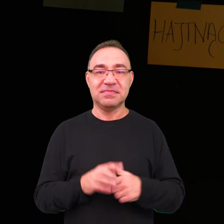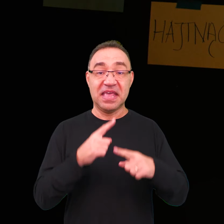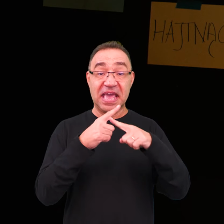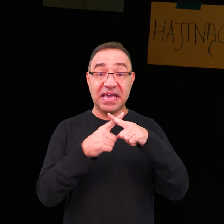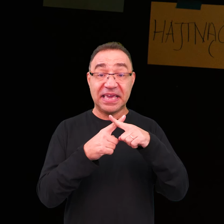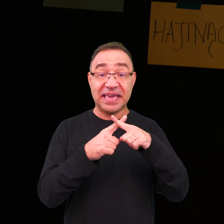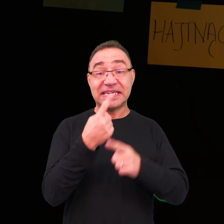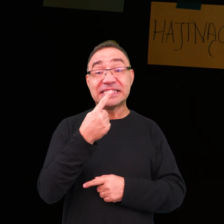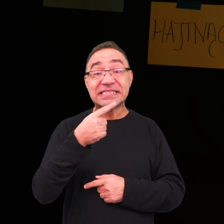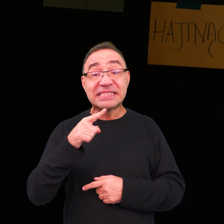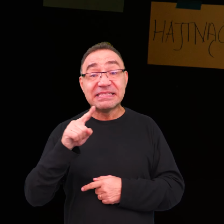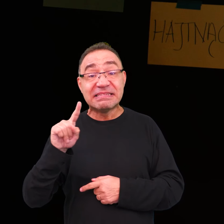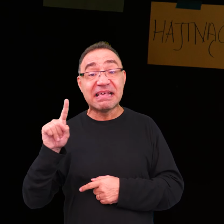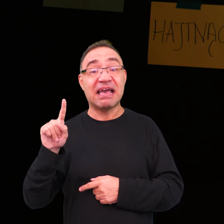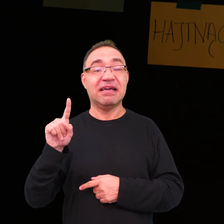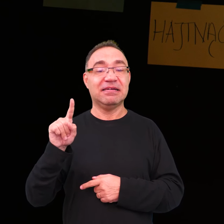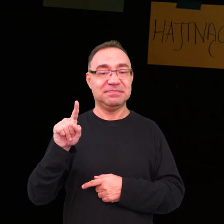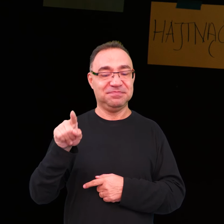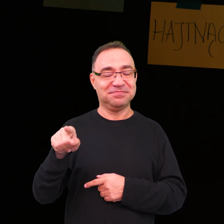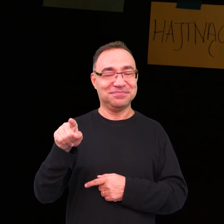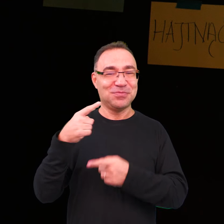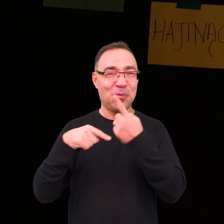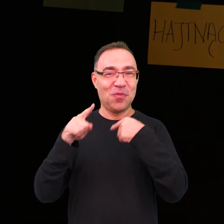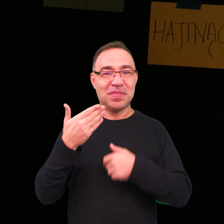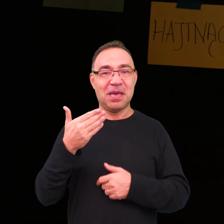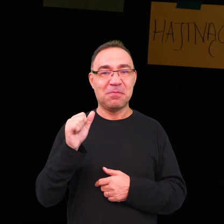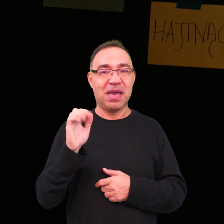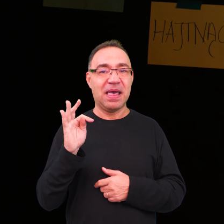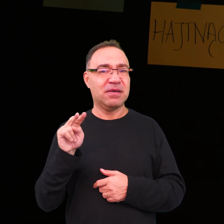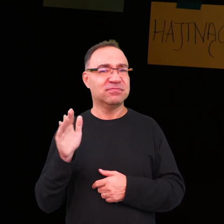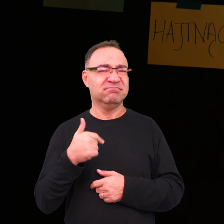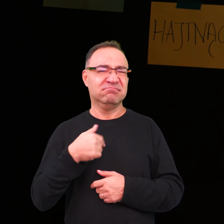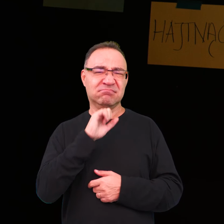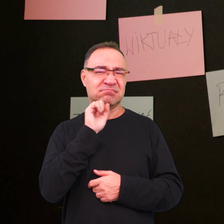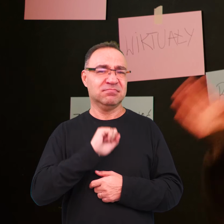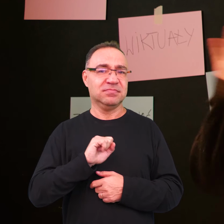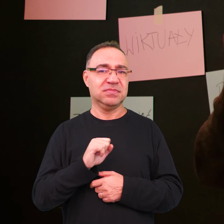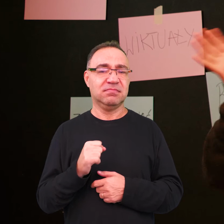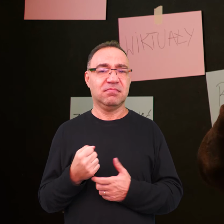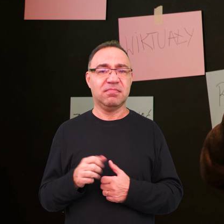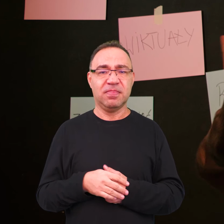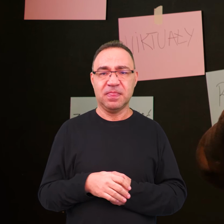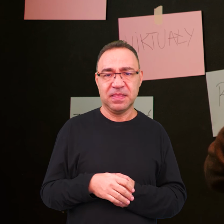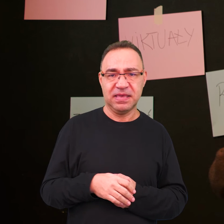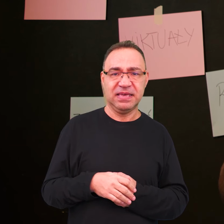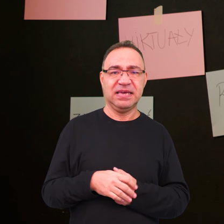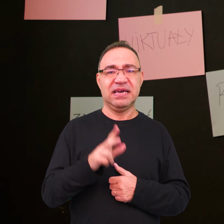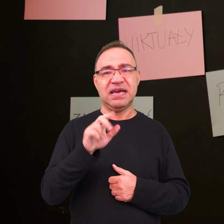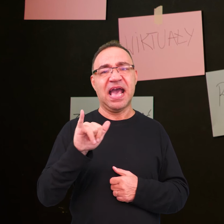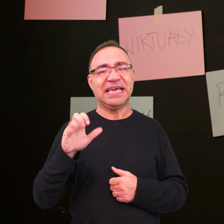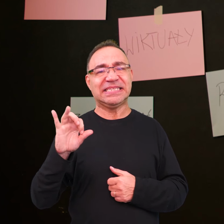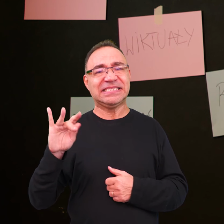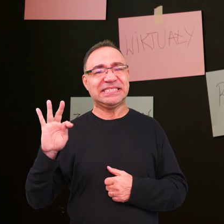XD, jak to mówi Mateusz, natomiast nie używam. Hi sista!